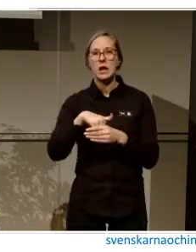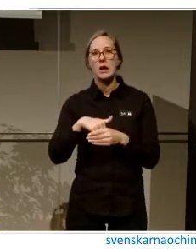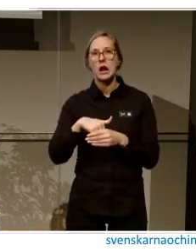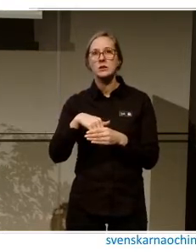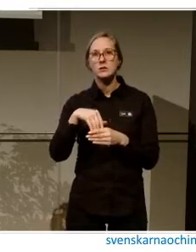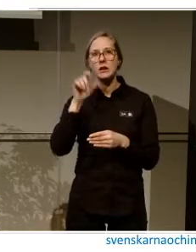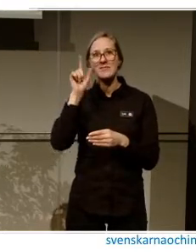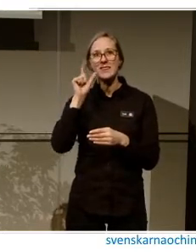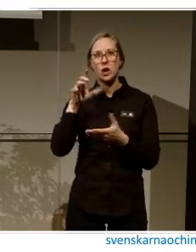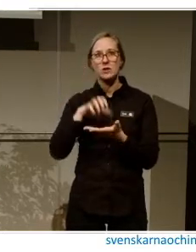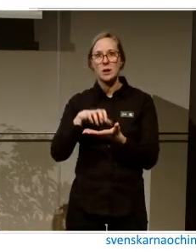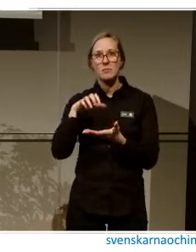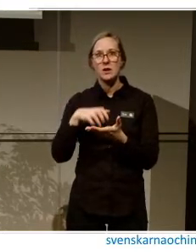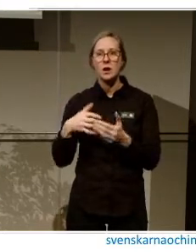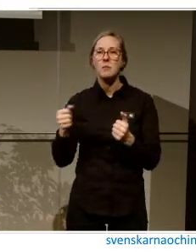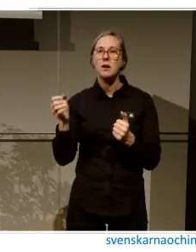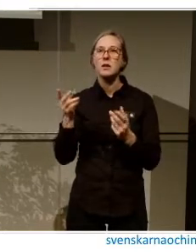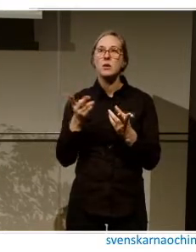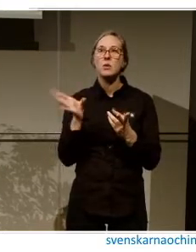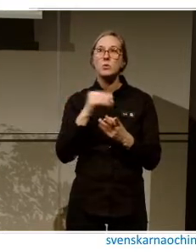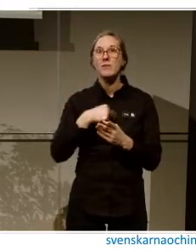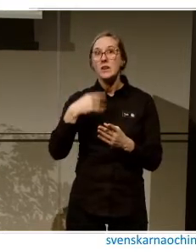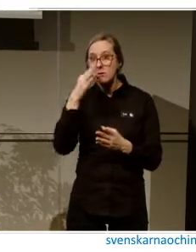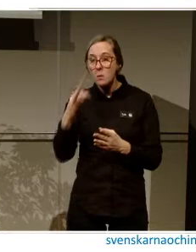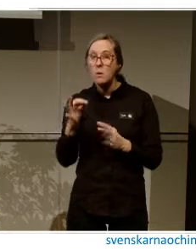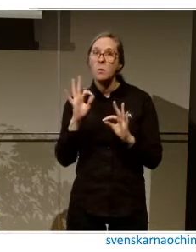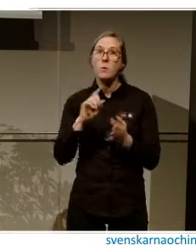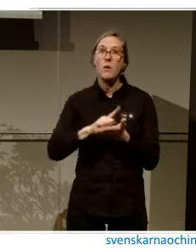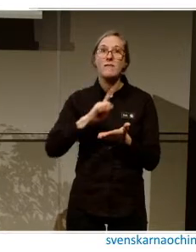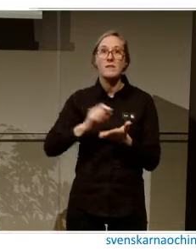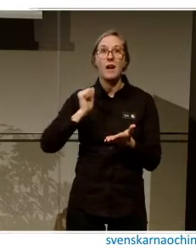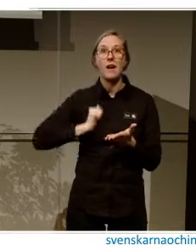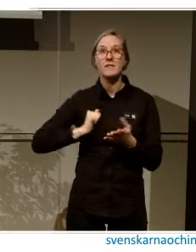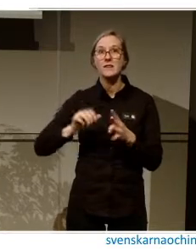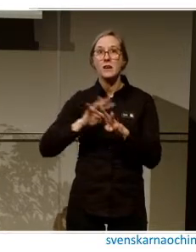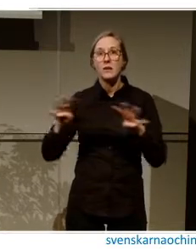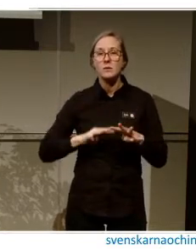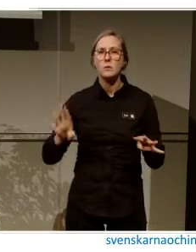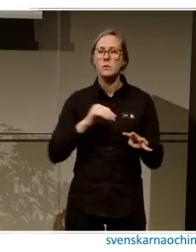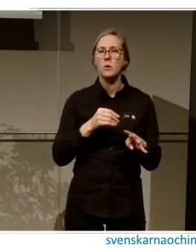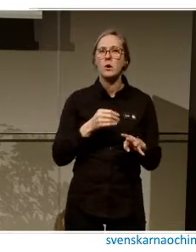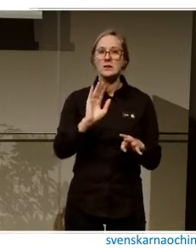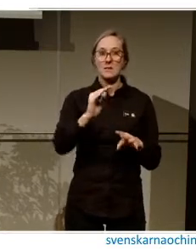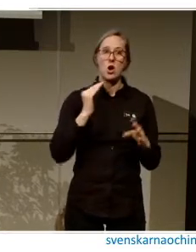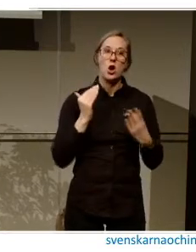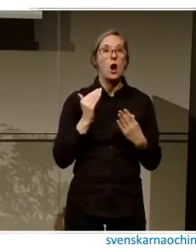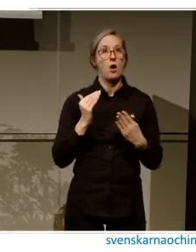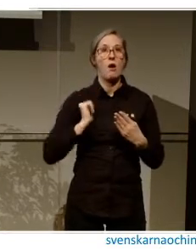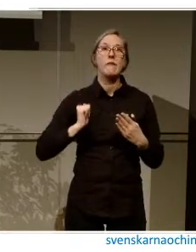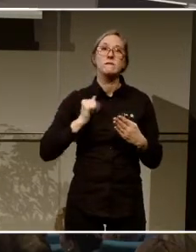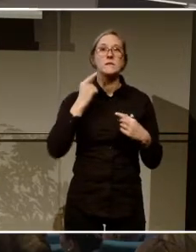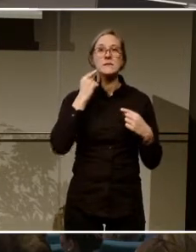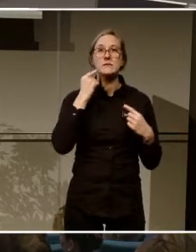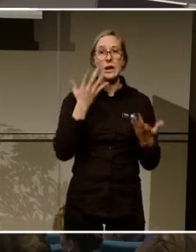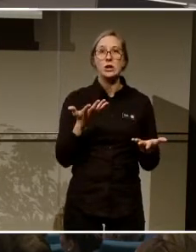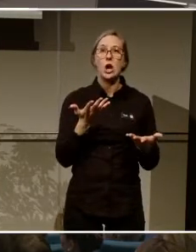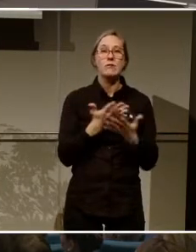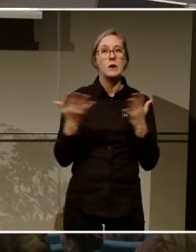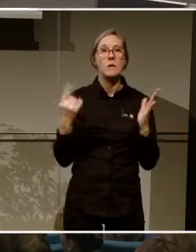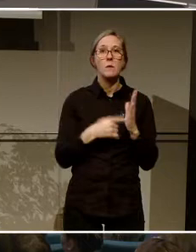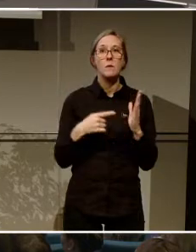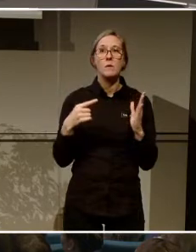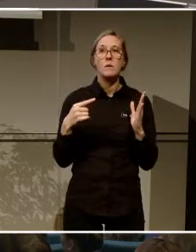Men om vi ställer det till hur ofta man använder internet så är det av de som svarar att de använder internet flera gånger dagligen. Tror du